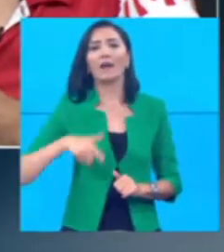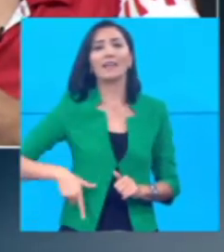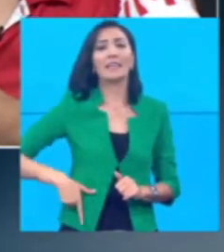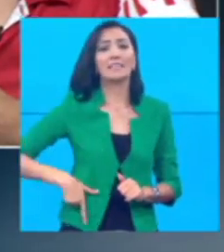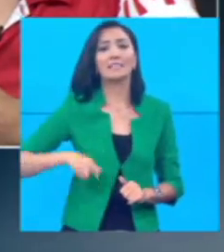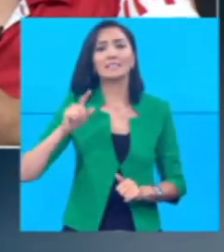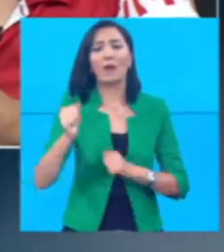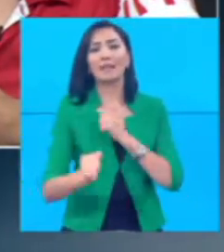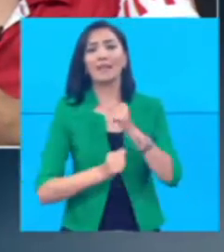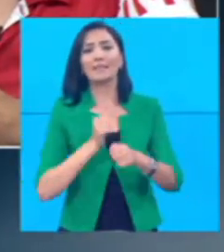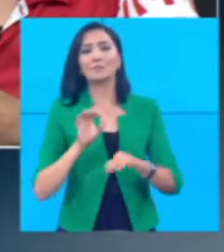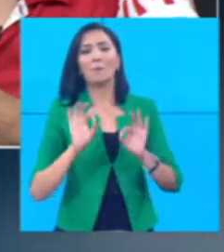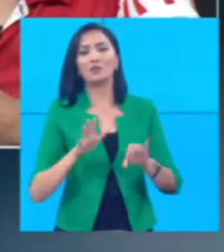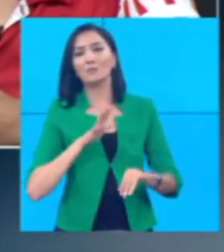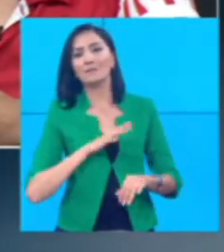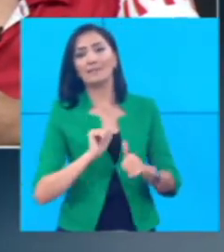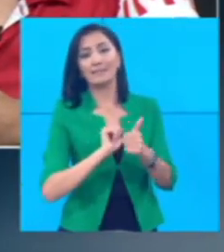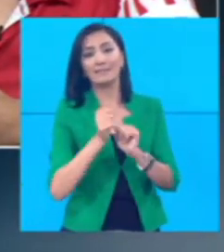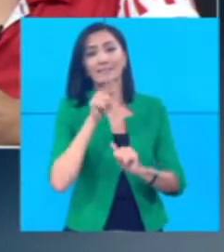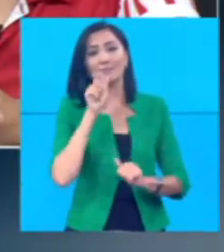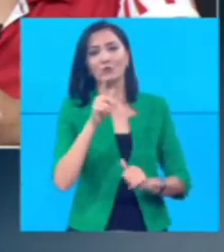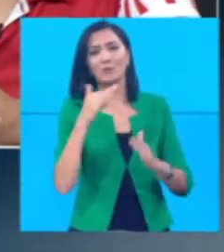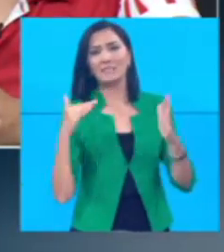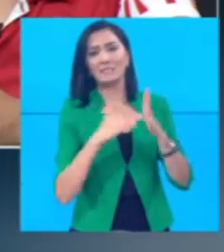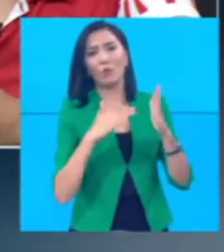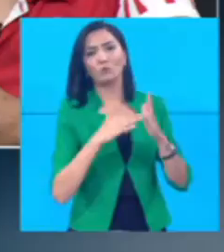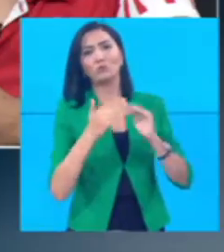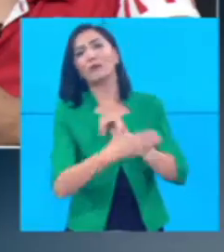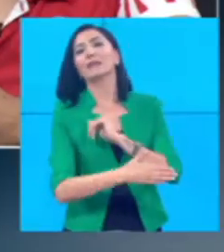hı-hı. İzmir'de atletizm sporuna başlamak isteyen bir sporcu, bir